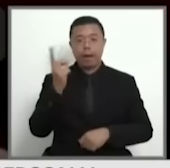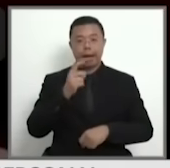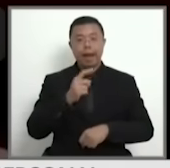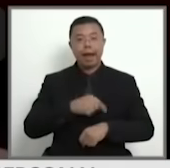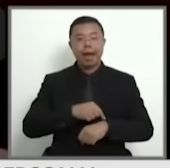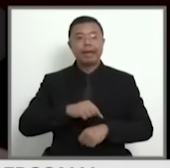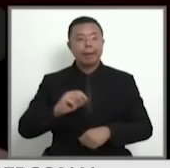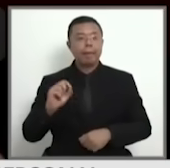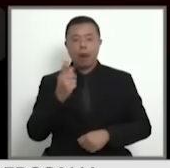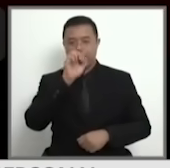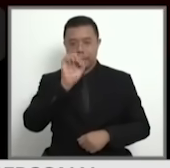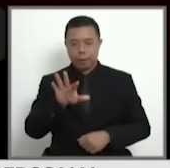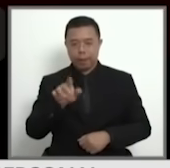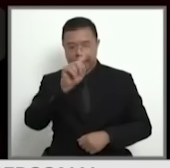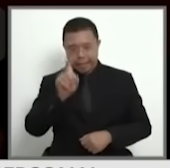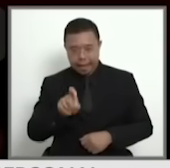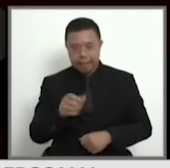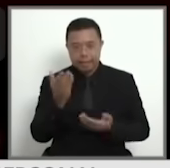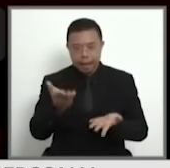Dar anda berbara